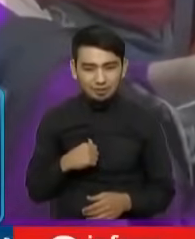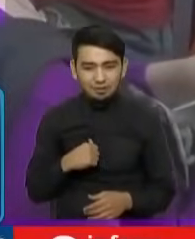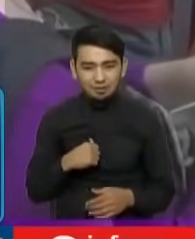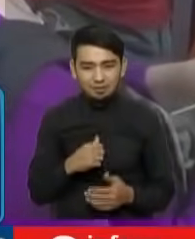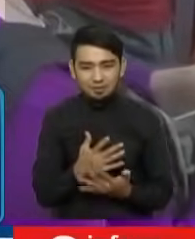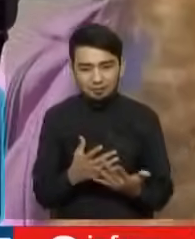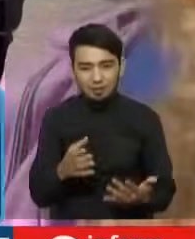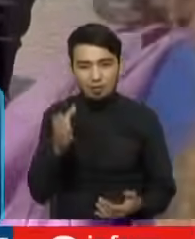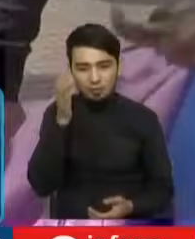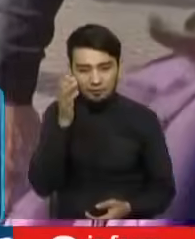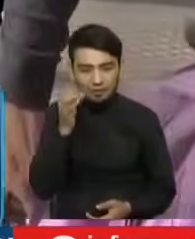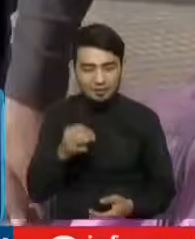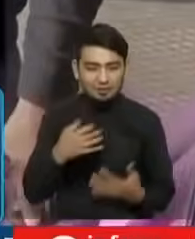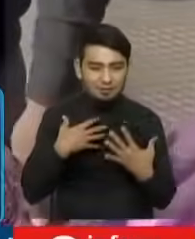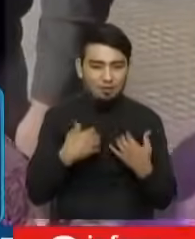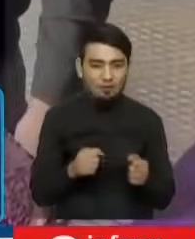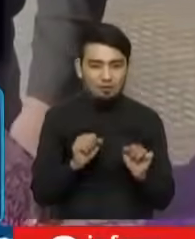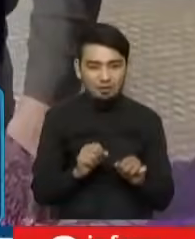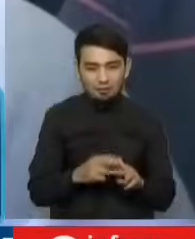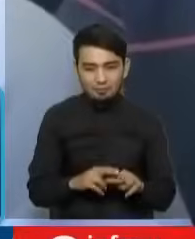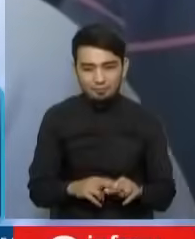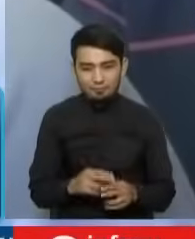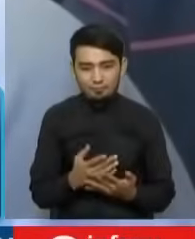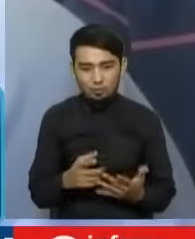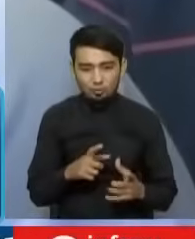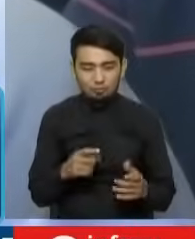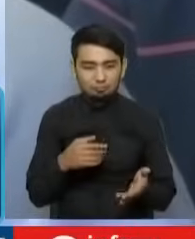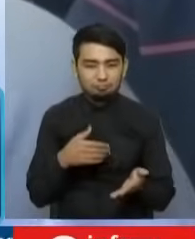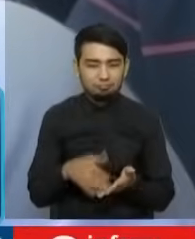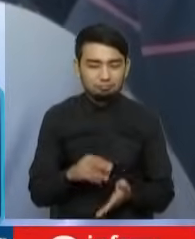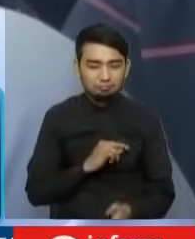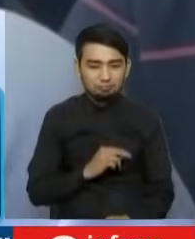сферам – образованию и здравоохранению.